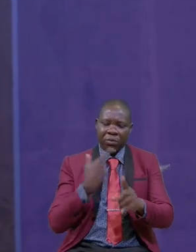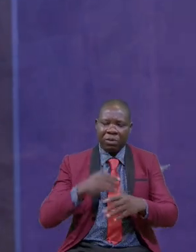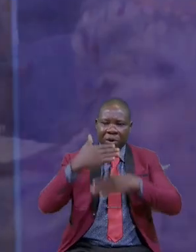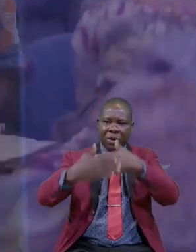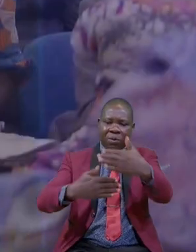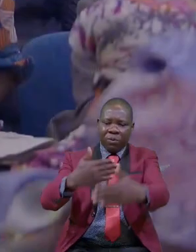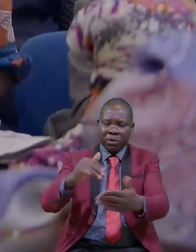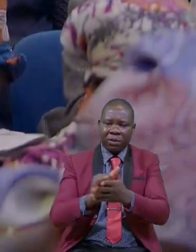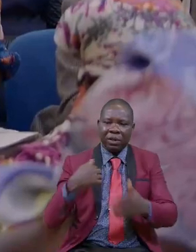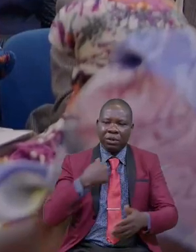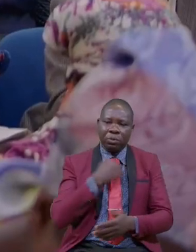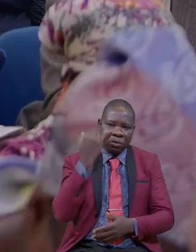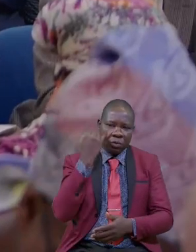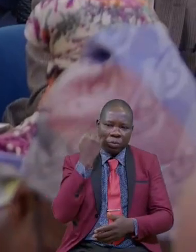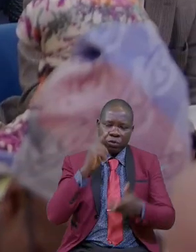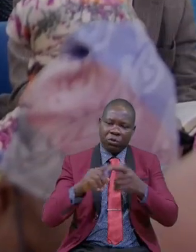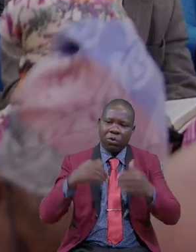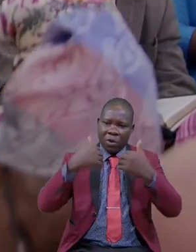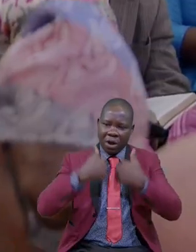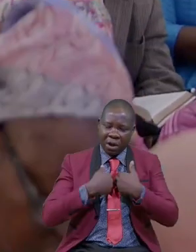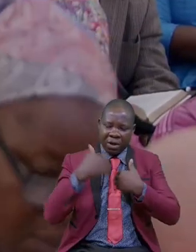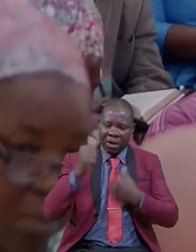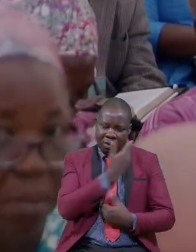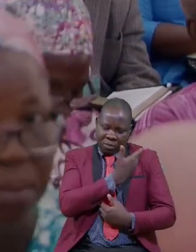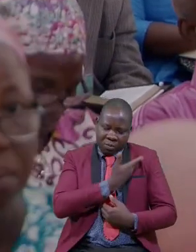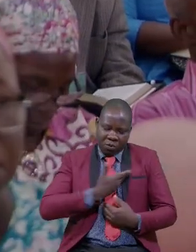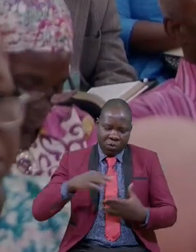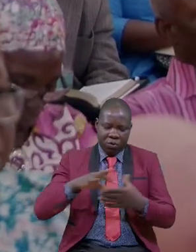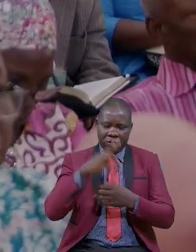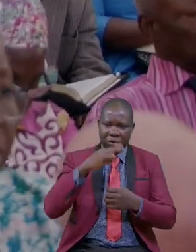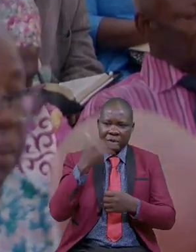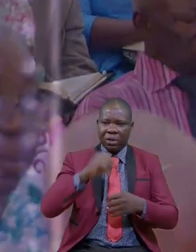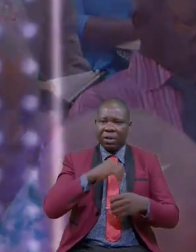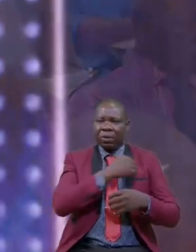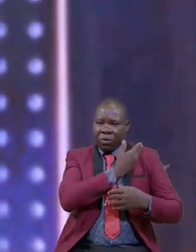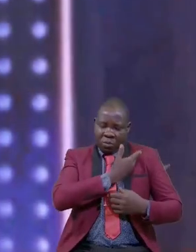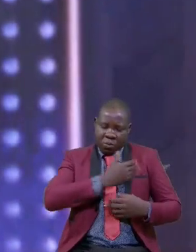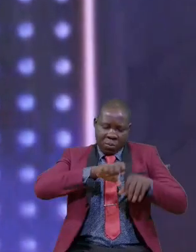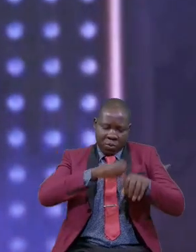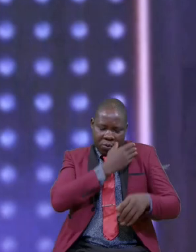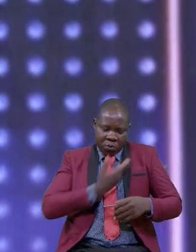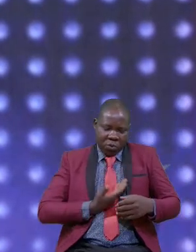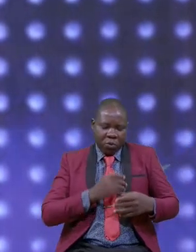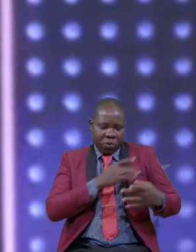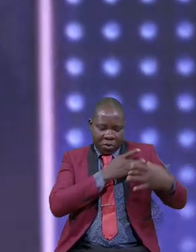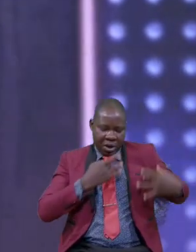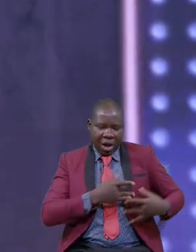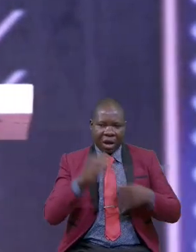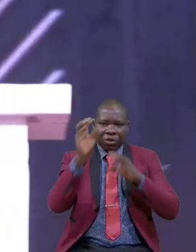faut avoir. L'esprit brisé, un cœur contrit, ô Dieu, tu ne dédaignes